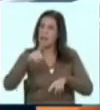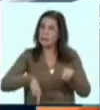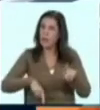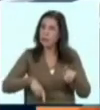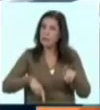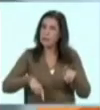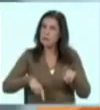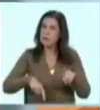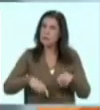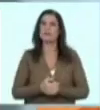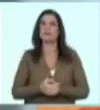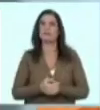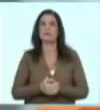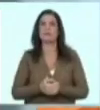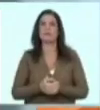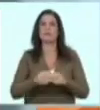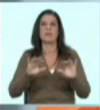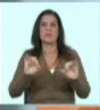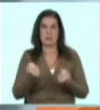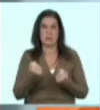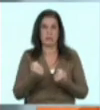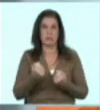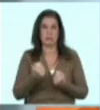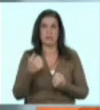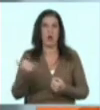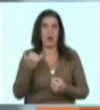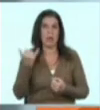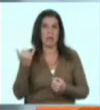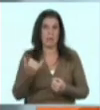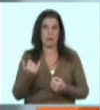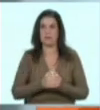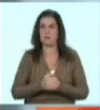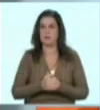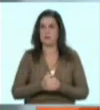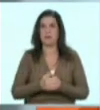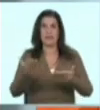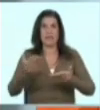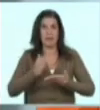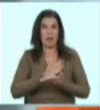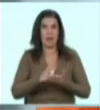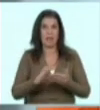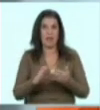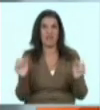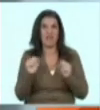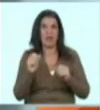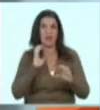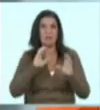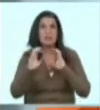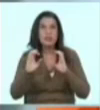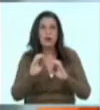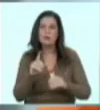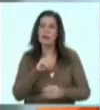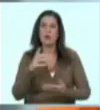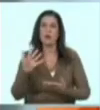הלכה למעשה, אם אנחנו כל פעם שנקבל החלטה, נתחיל לרעוד מפחד מהתקשורת, לא נגיע לאיפה שאנחנו רוצים להגיע. אתם יכולים להגיד